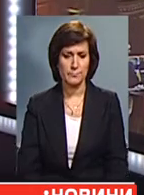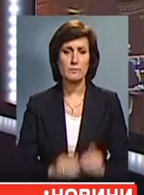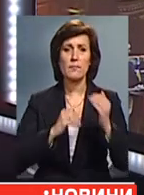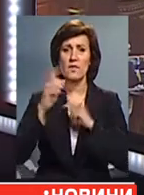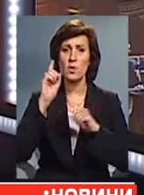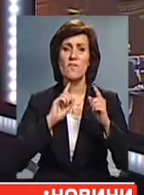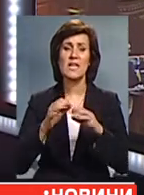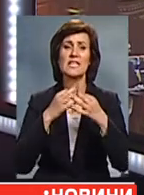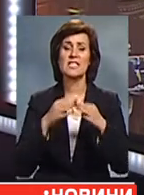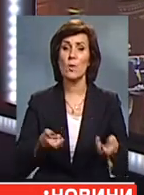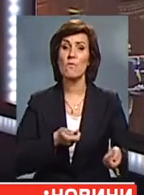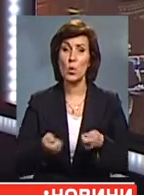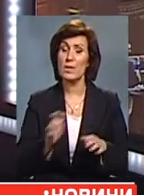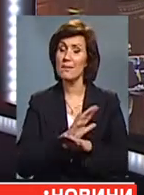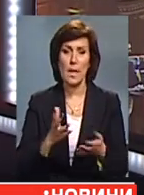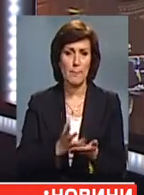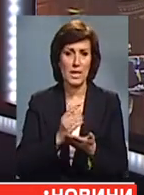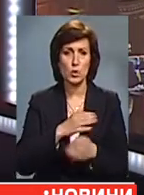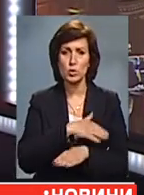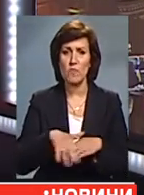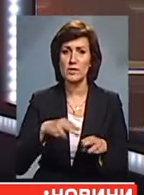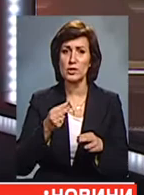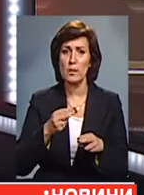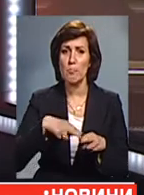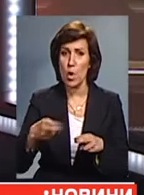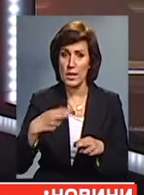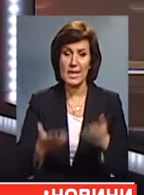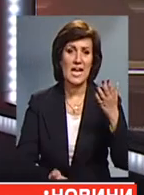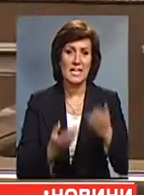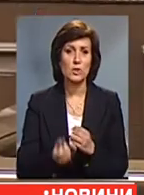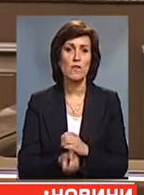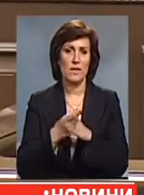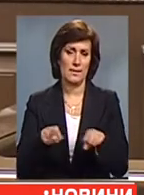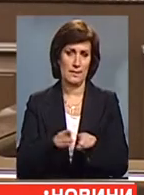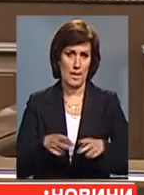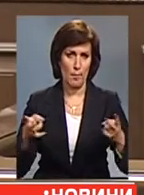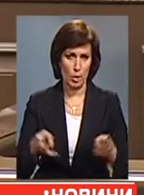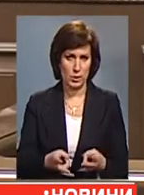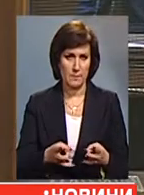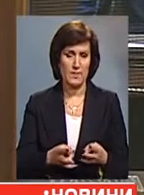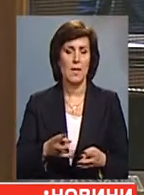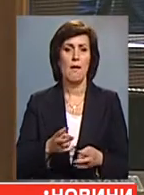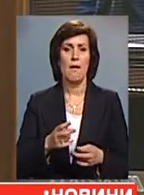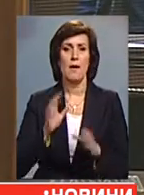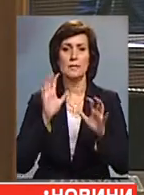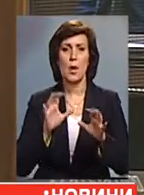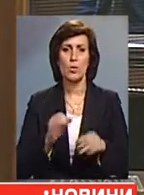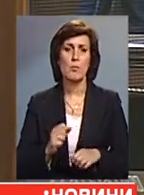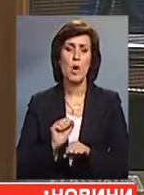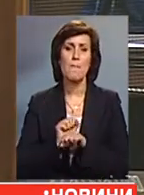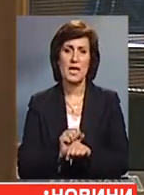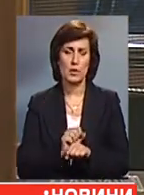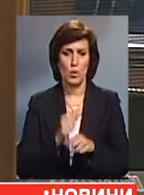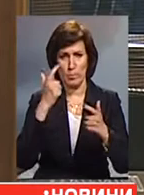Верховна Рада дозволила урядові не платити зовнішні борги, якщо виникне така потреба. Закон про мораторій проголосували